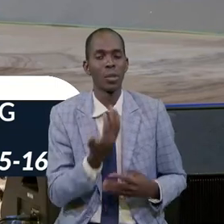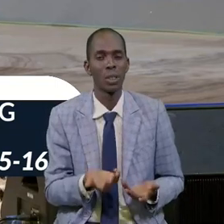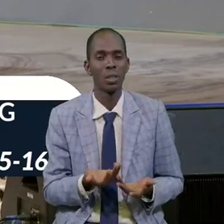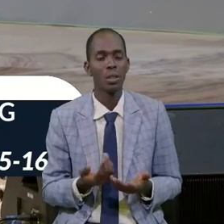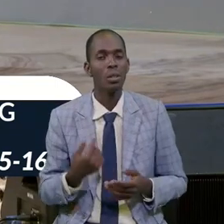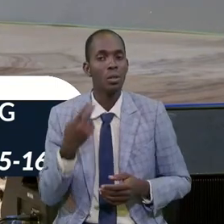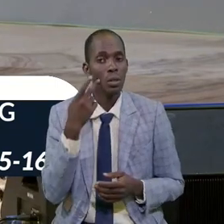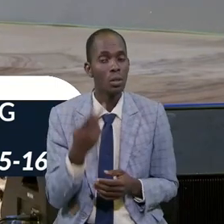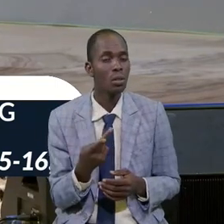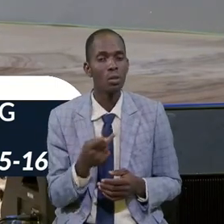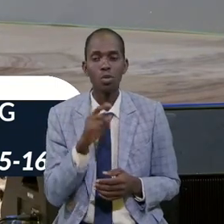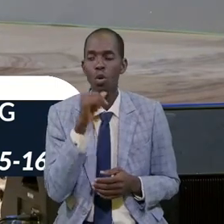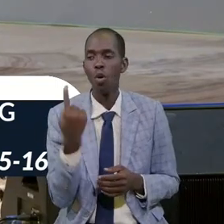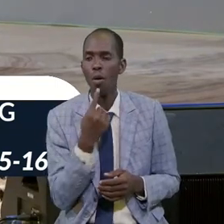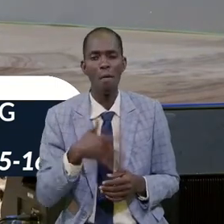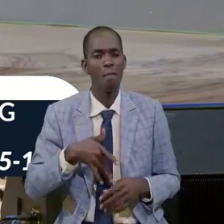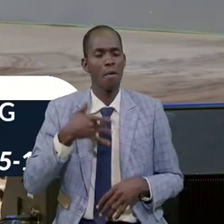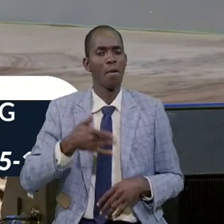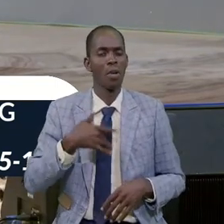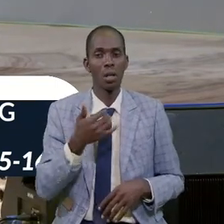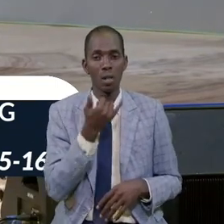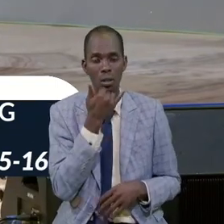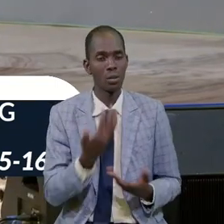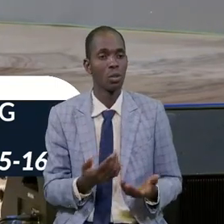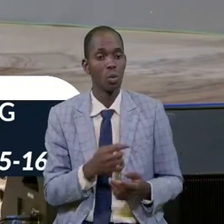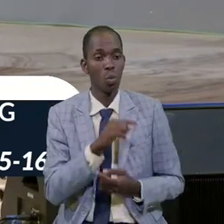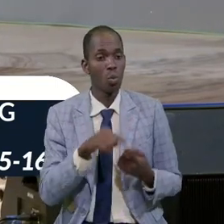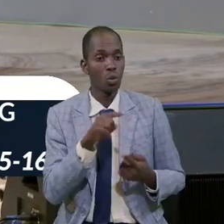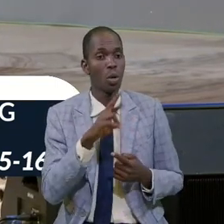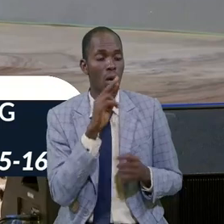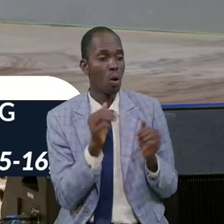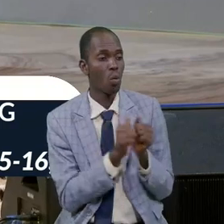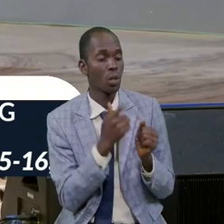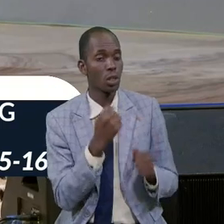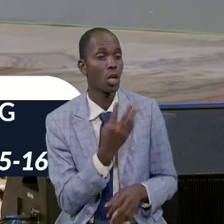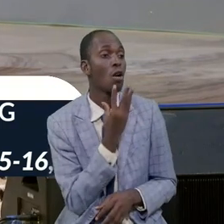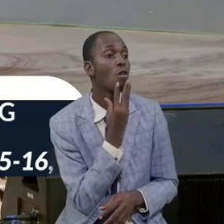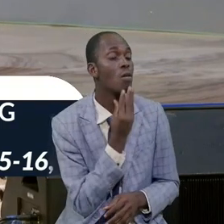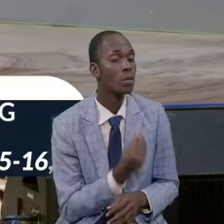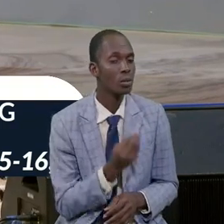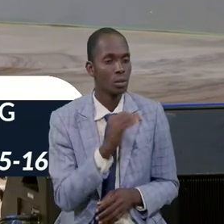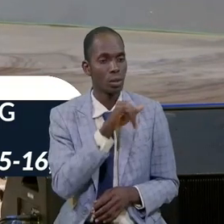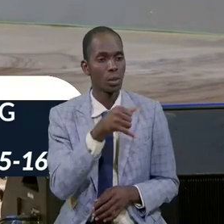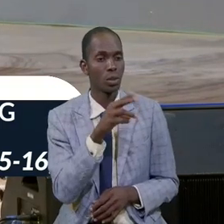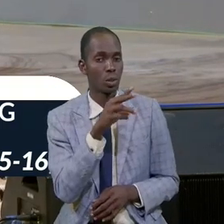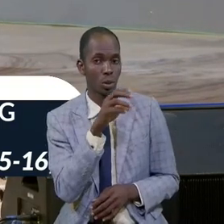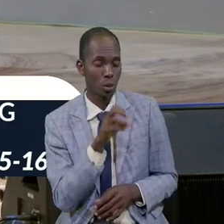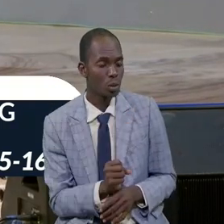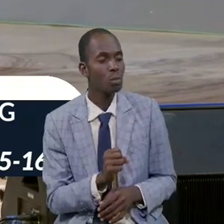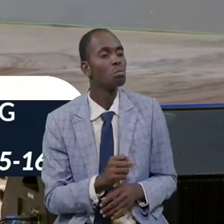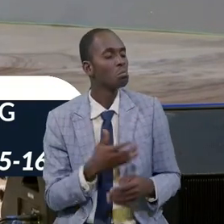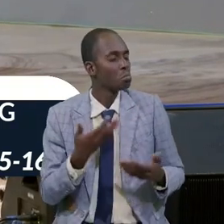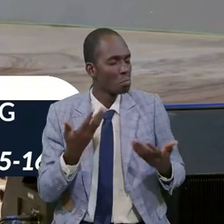devons pas être offensants. Si on est avec les Juifs, alors, ils connaissent Dieu